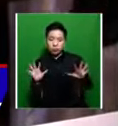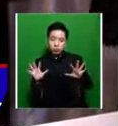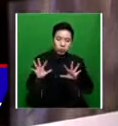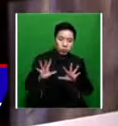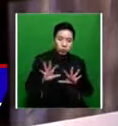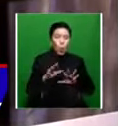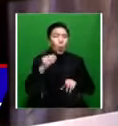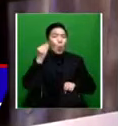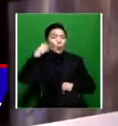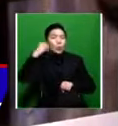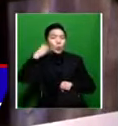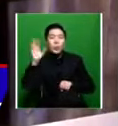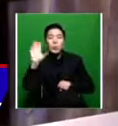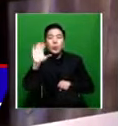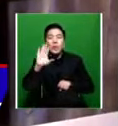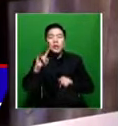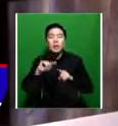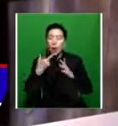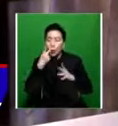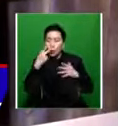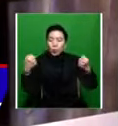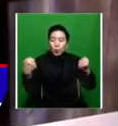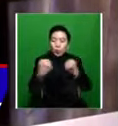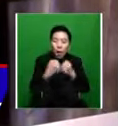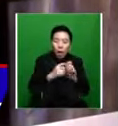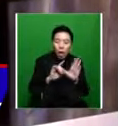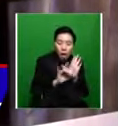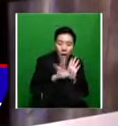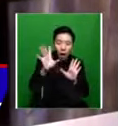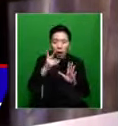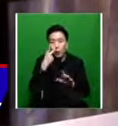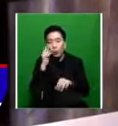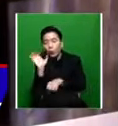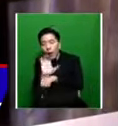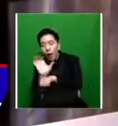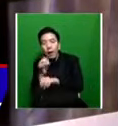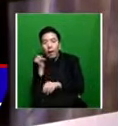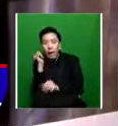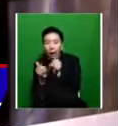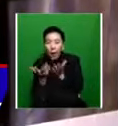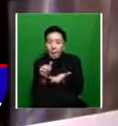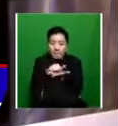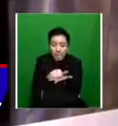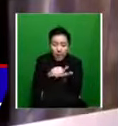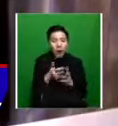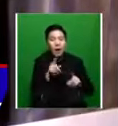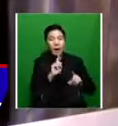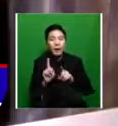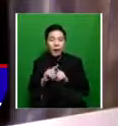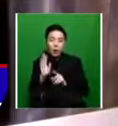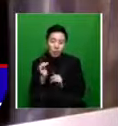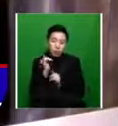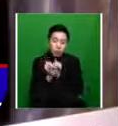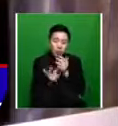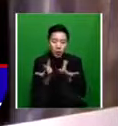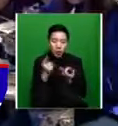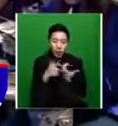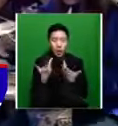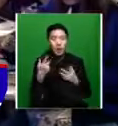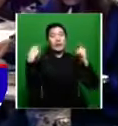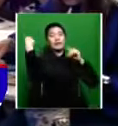ไม่เป็นกิจวัตรนะครับเช่นไปดูมวยนะครับโรงมหรสพสถานบริการนะครับหรืออื่นๆใดๆก็ตามหรือแม้กระทั่งสถ